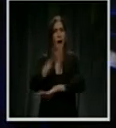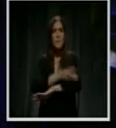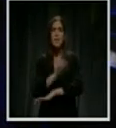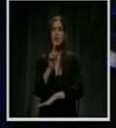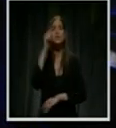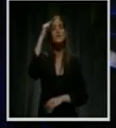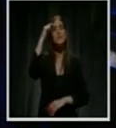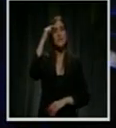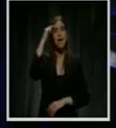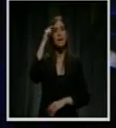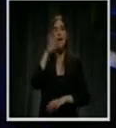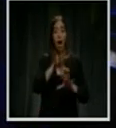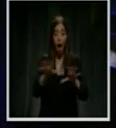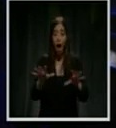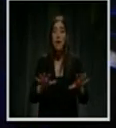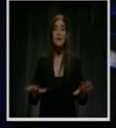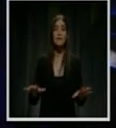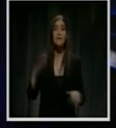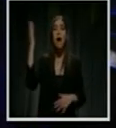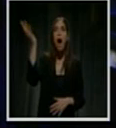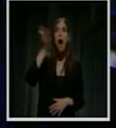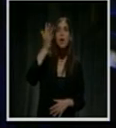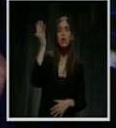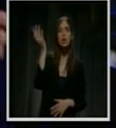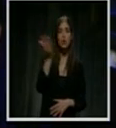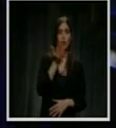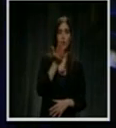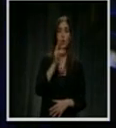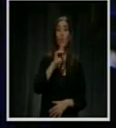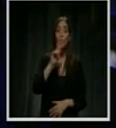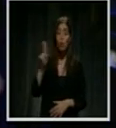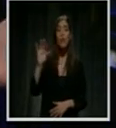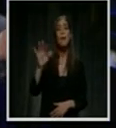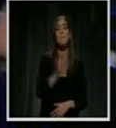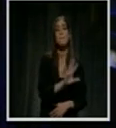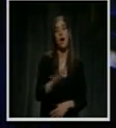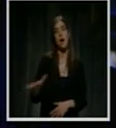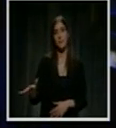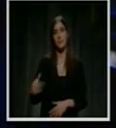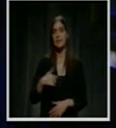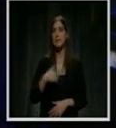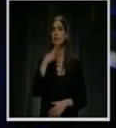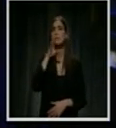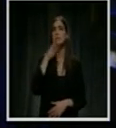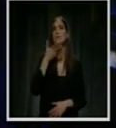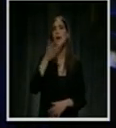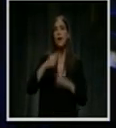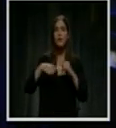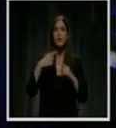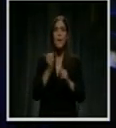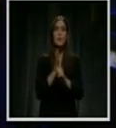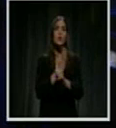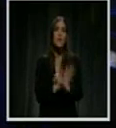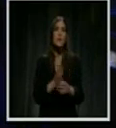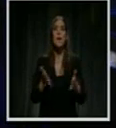jfisser l-ajru, l-emissjonijiet, l-arja u tfisser ukoll il-baħar tagħna. Insemmi proġetti bħal dak tax-xort u xirb